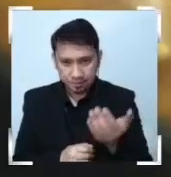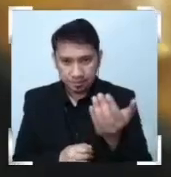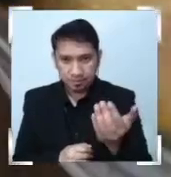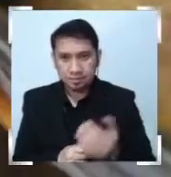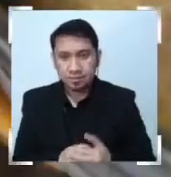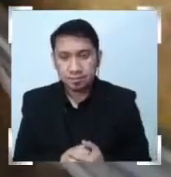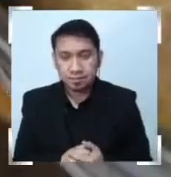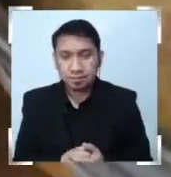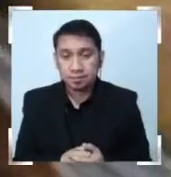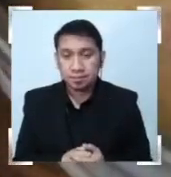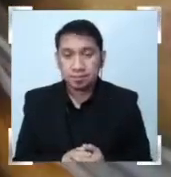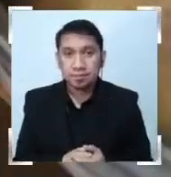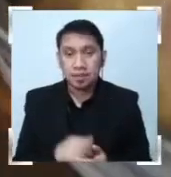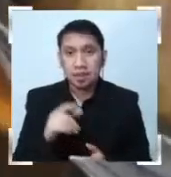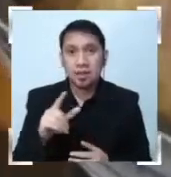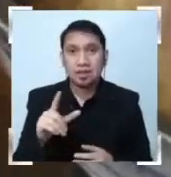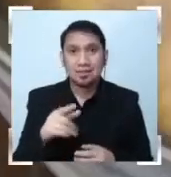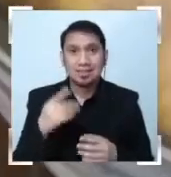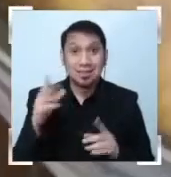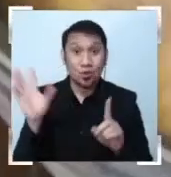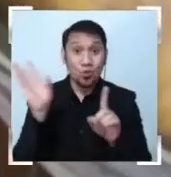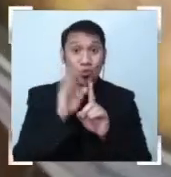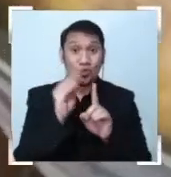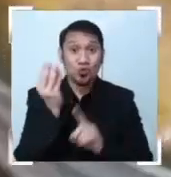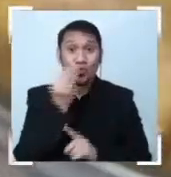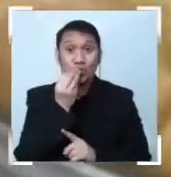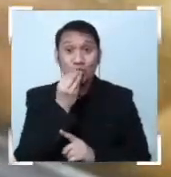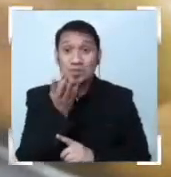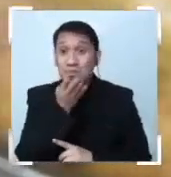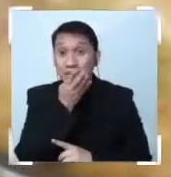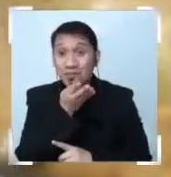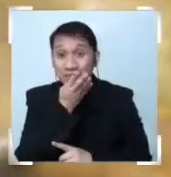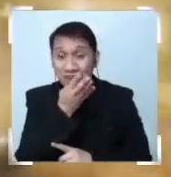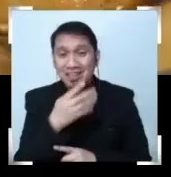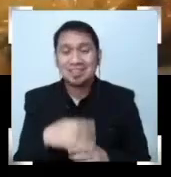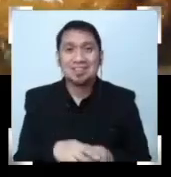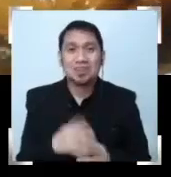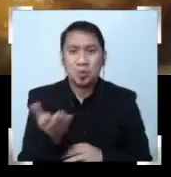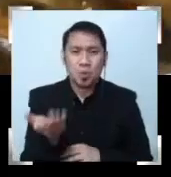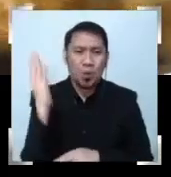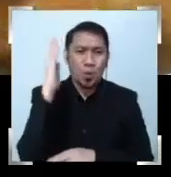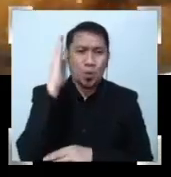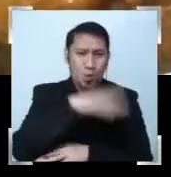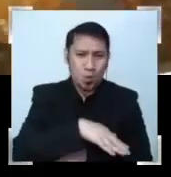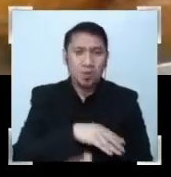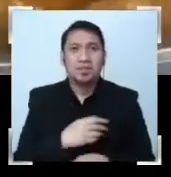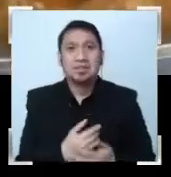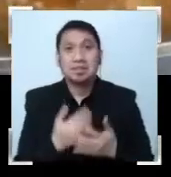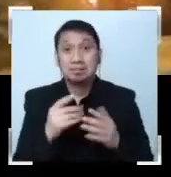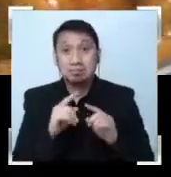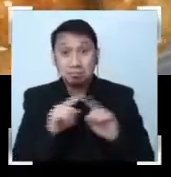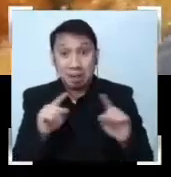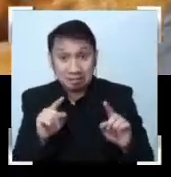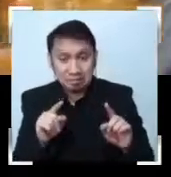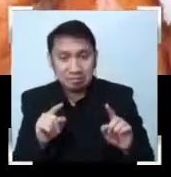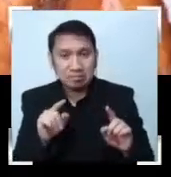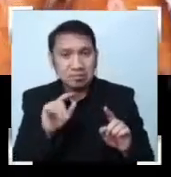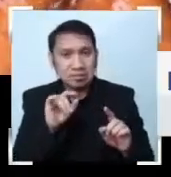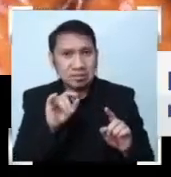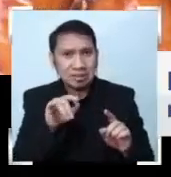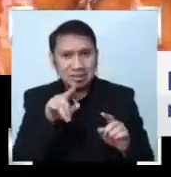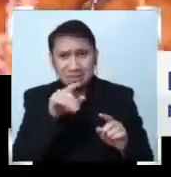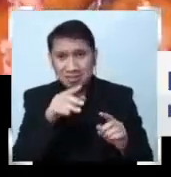Long silog, suwak na pang-altang hapo almusal tanghalian hapunan. Pero gaganahan ka pa rin ba kung nagmahal ang